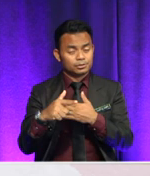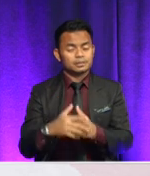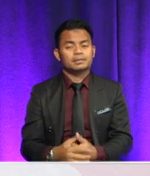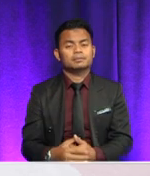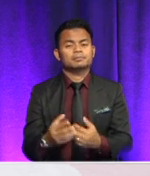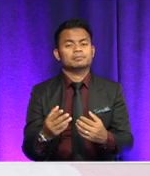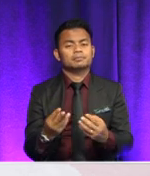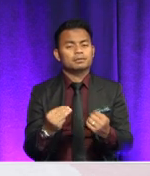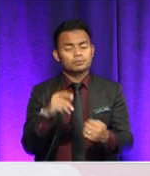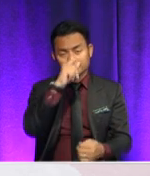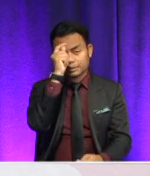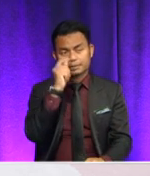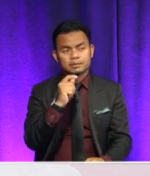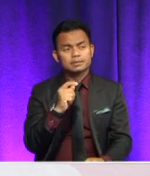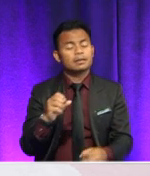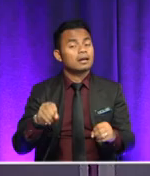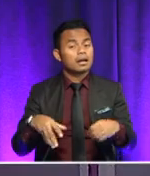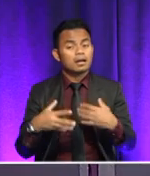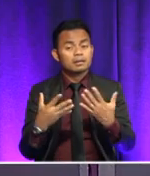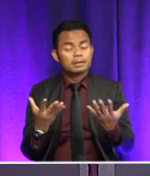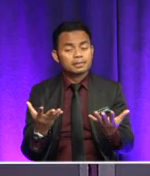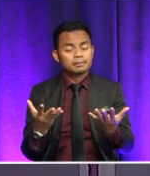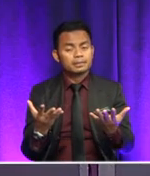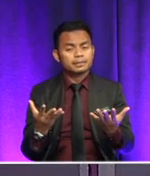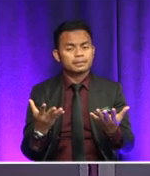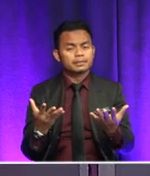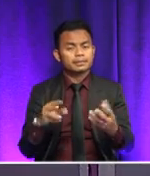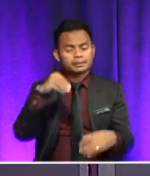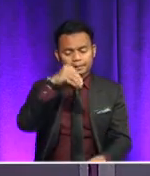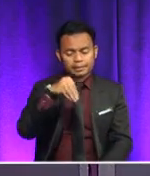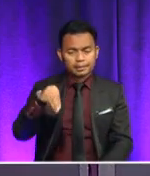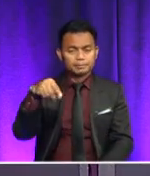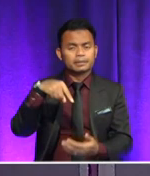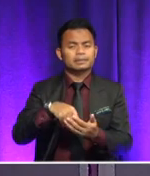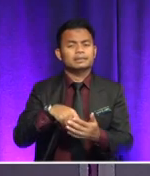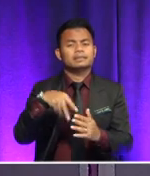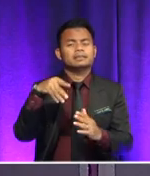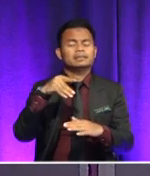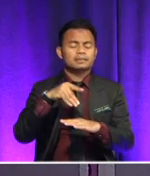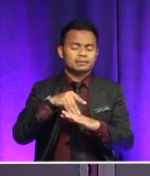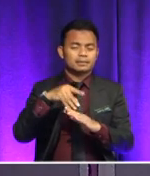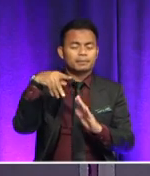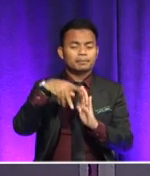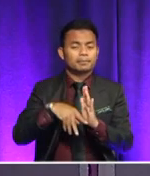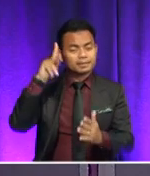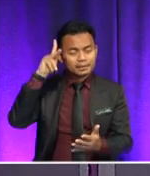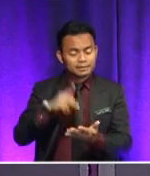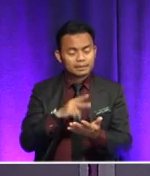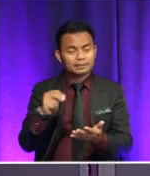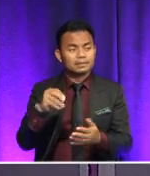lain Bagaimanakah tanaman kena ini diperkenalkan di Malaysia